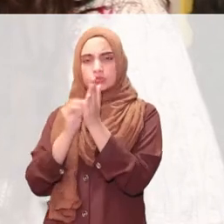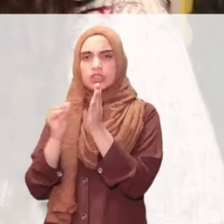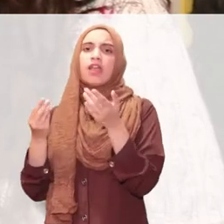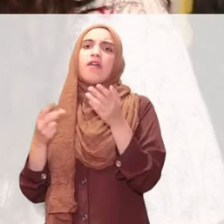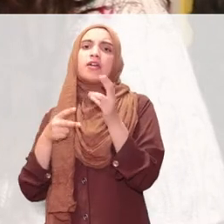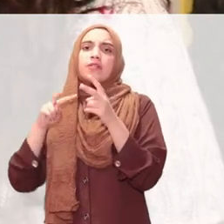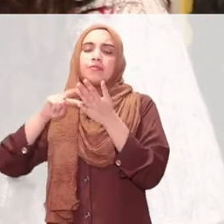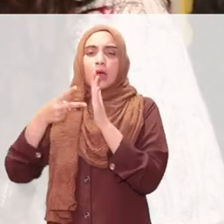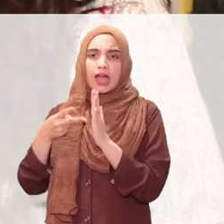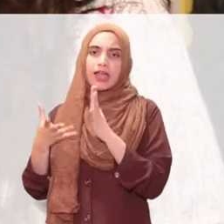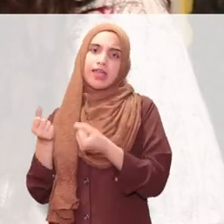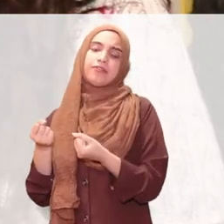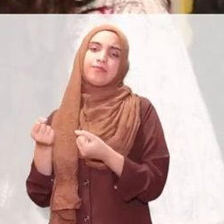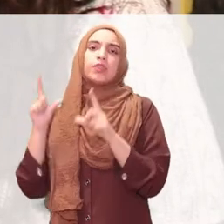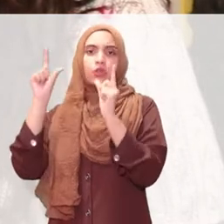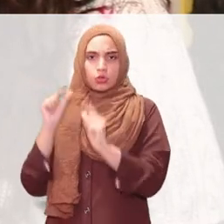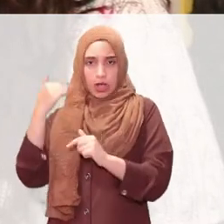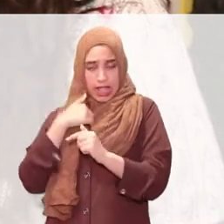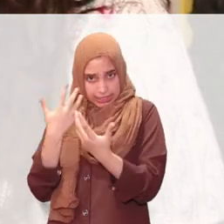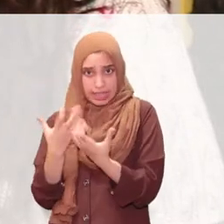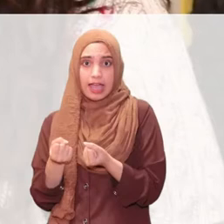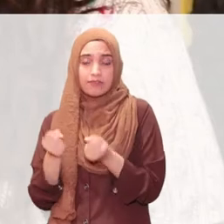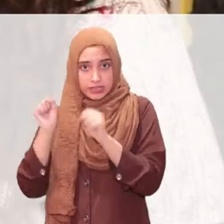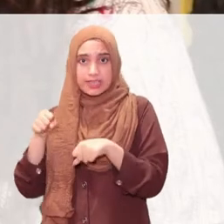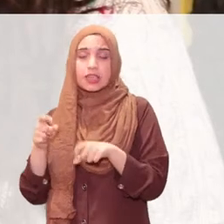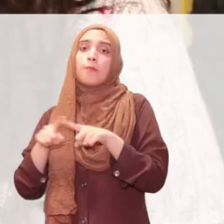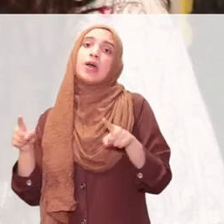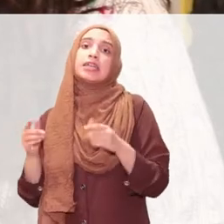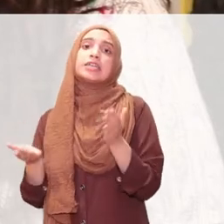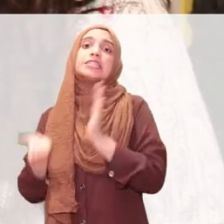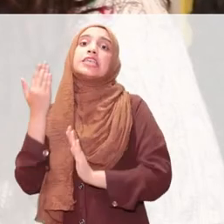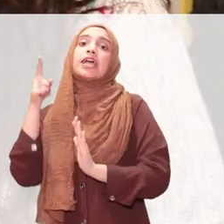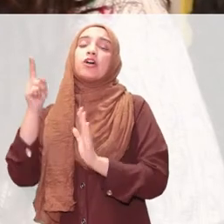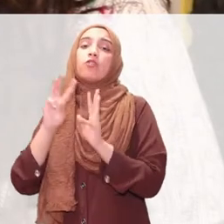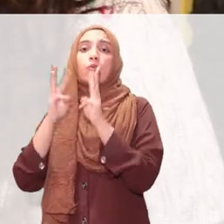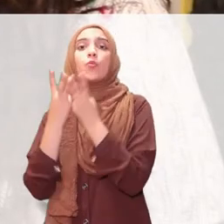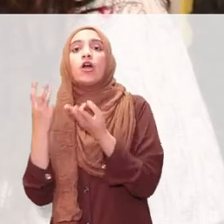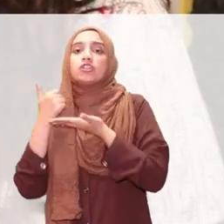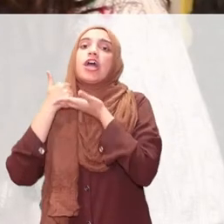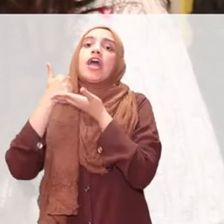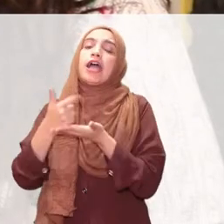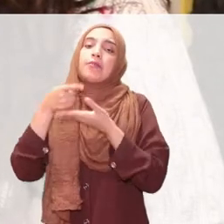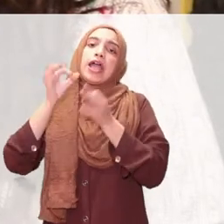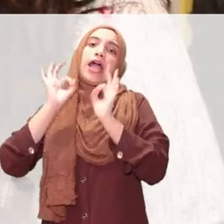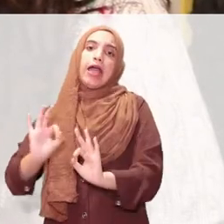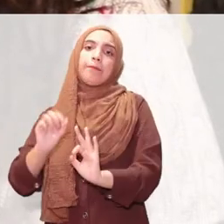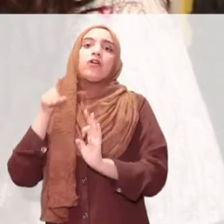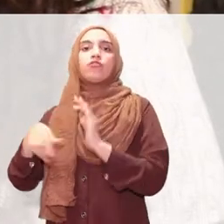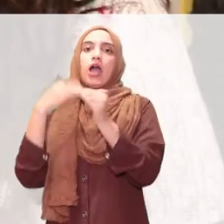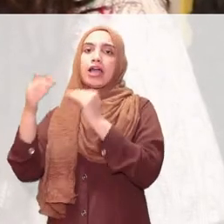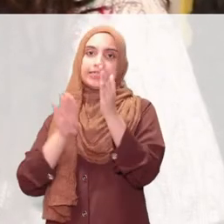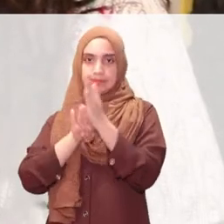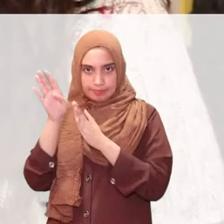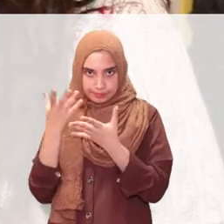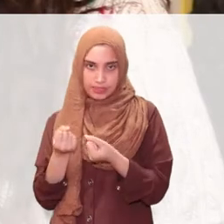अर्थिंग ज्यादा आपको इन थे करती है हां अगर आप मेरे से यह पूछें हां के एक अ यह आप 19 एक्सटेंडिंग का ताल्लुक इस चीज के साथ